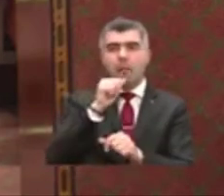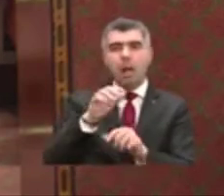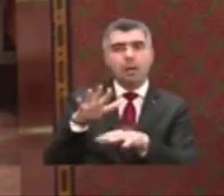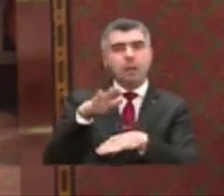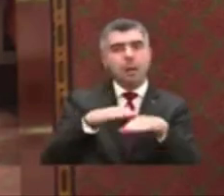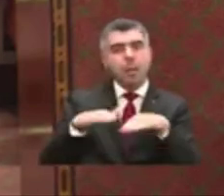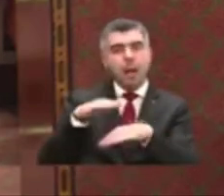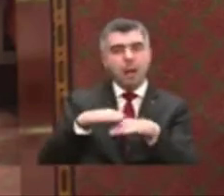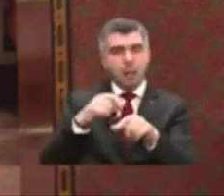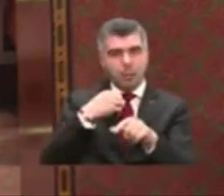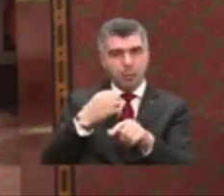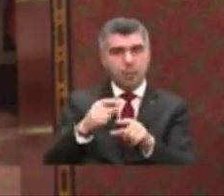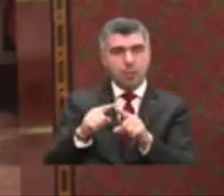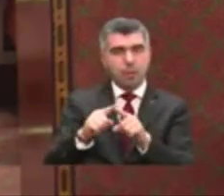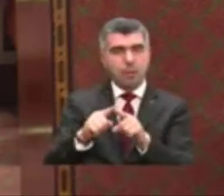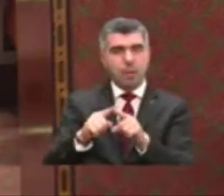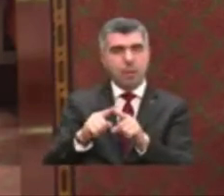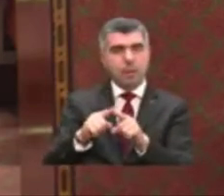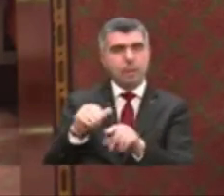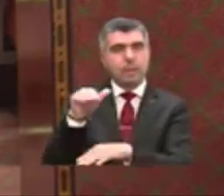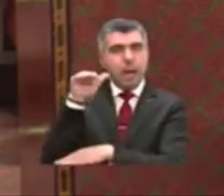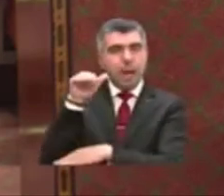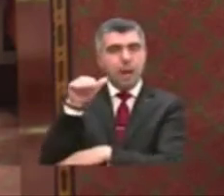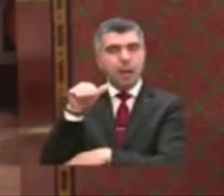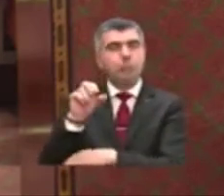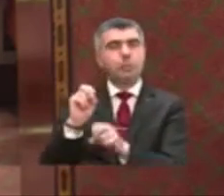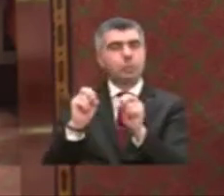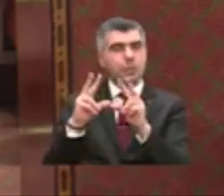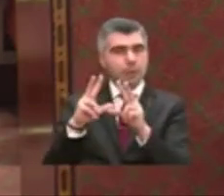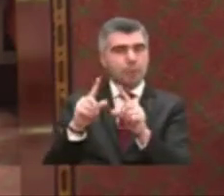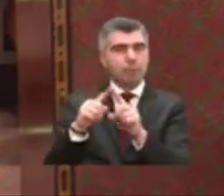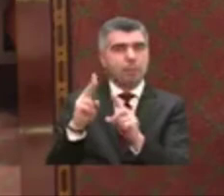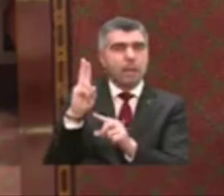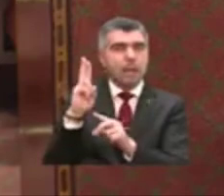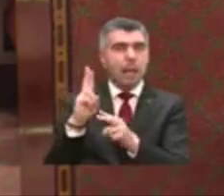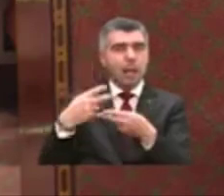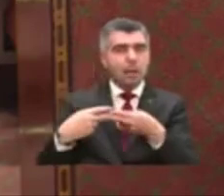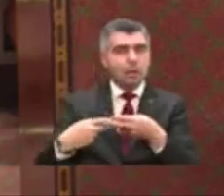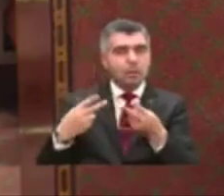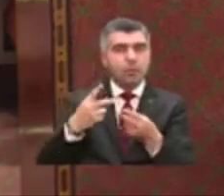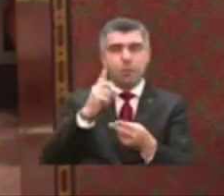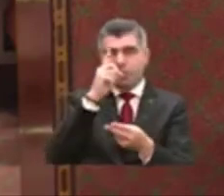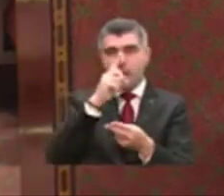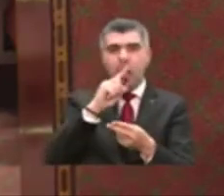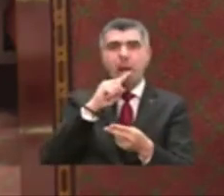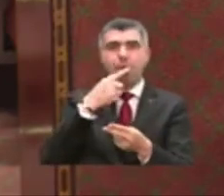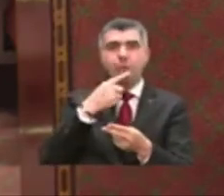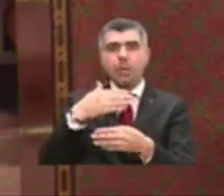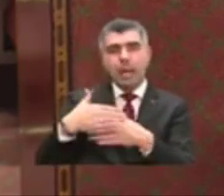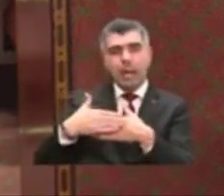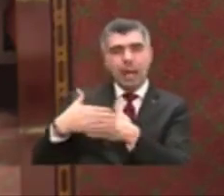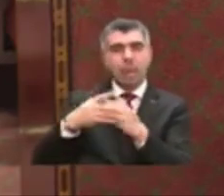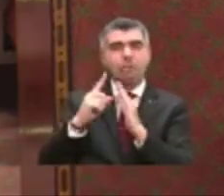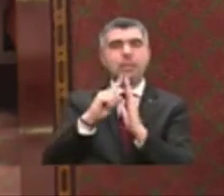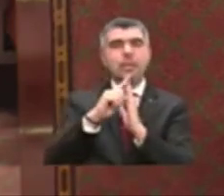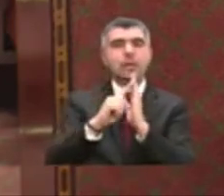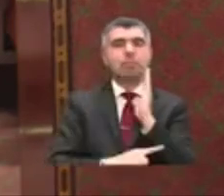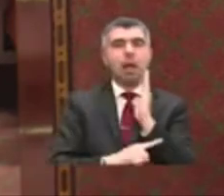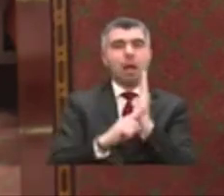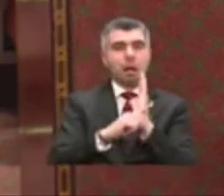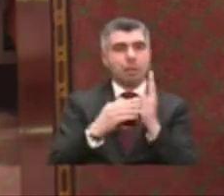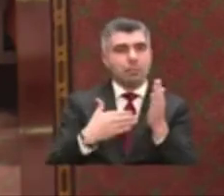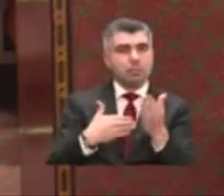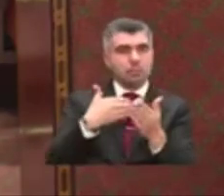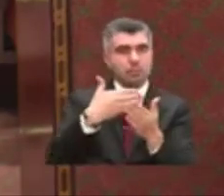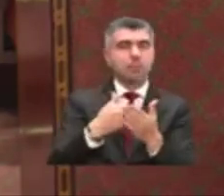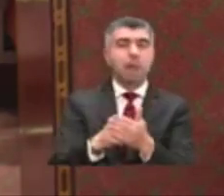على شتوكا ايت بها اللي تم انطلاقه ديالو واللي ان شاء الله غيتفعل في الاسابيع المقبله. كاين